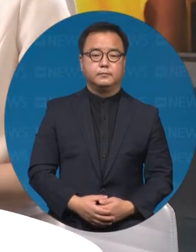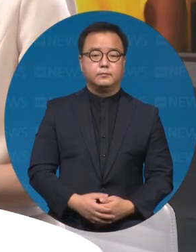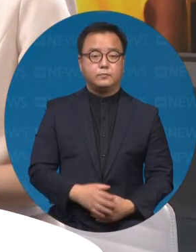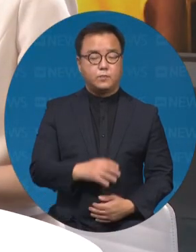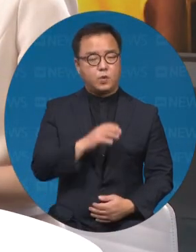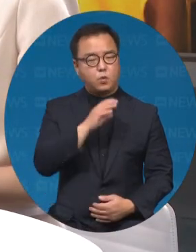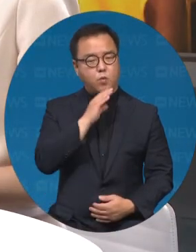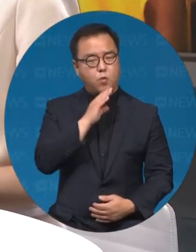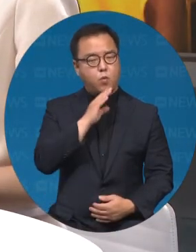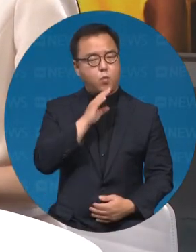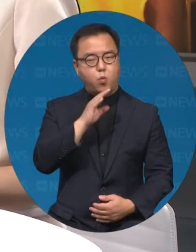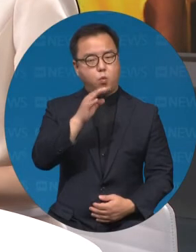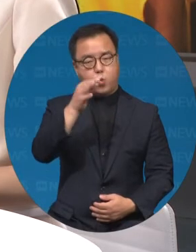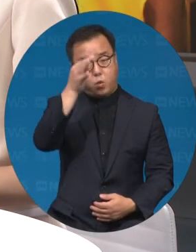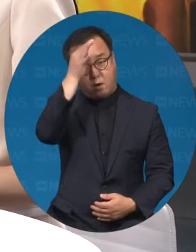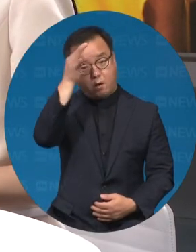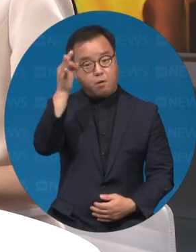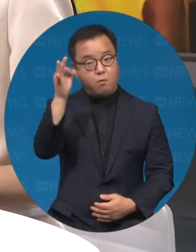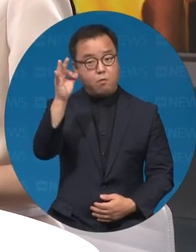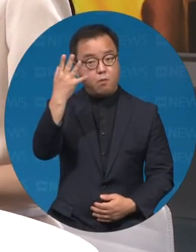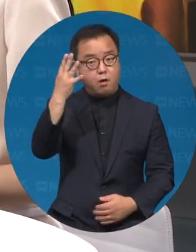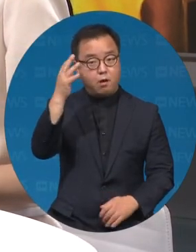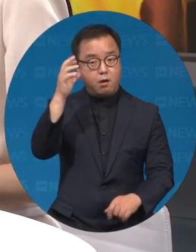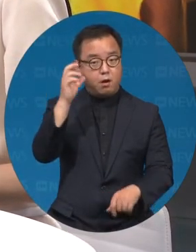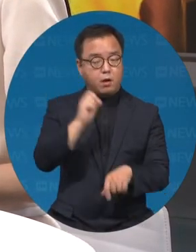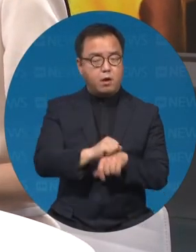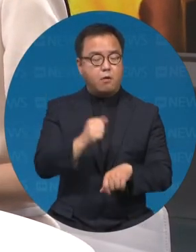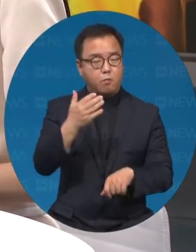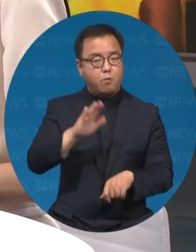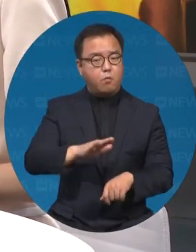네, 엄청난 기교가 있음에도 불구하고 무언가